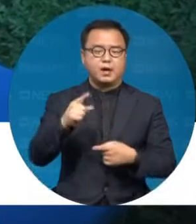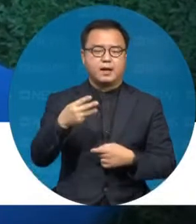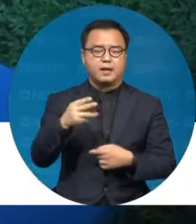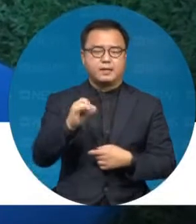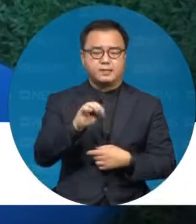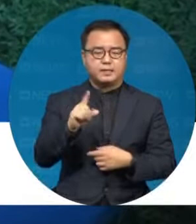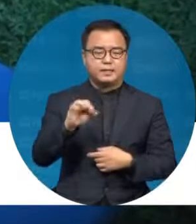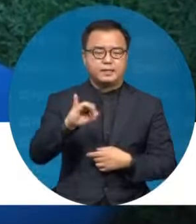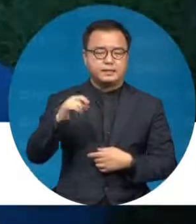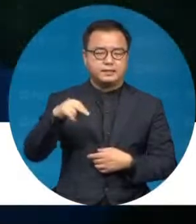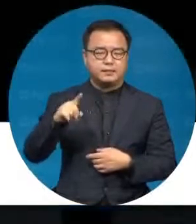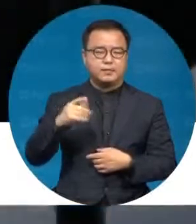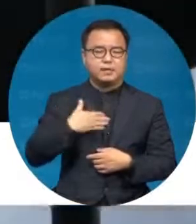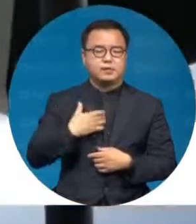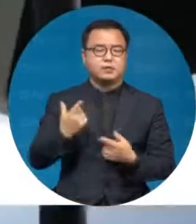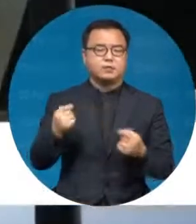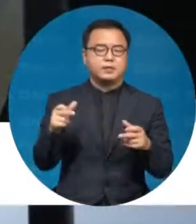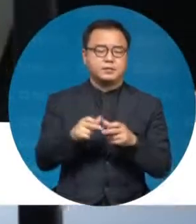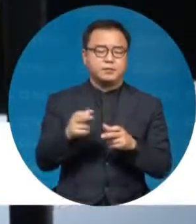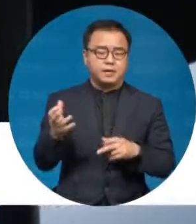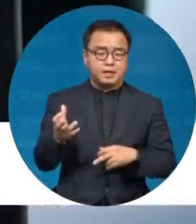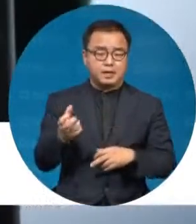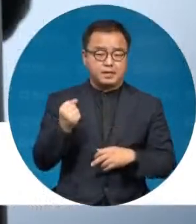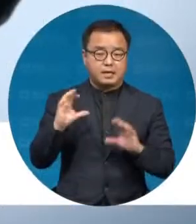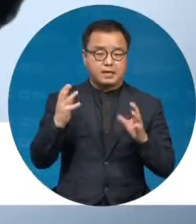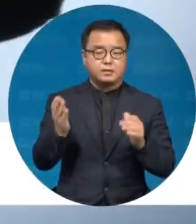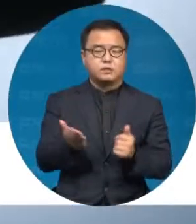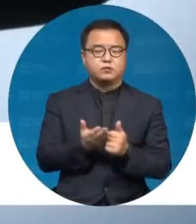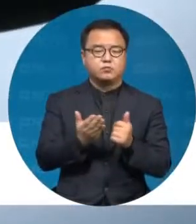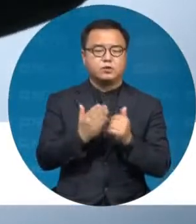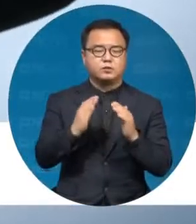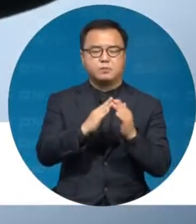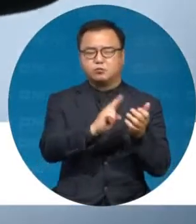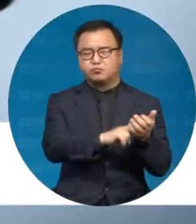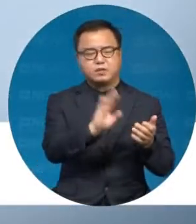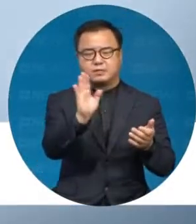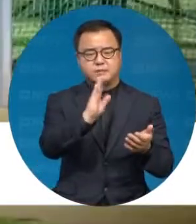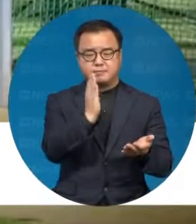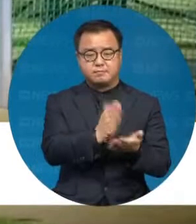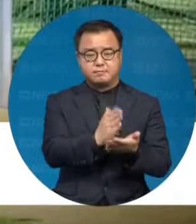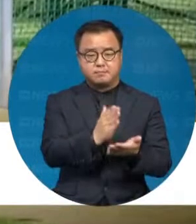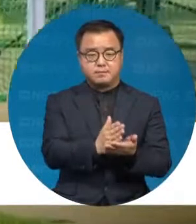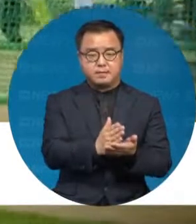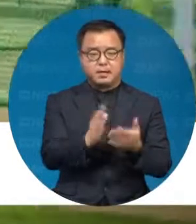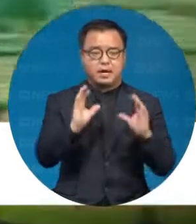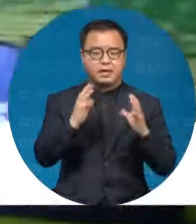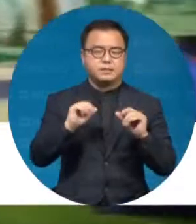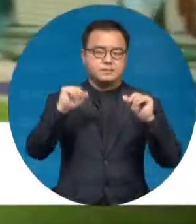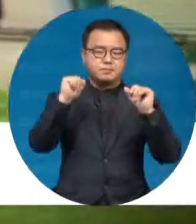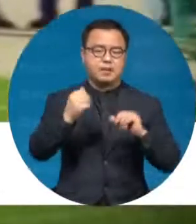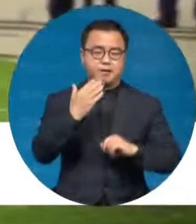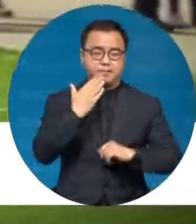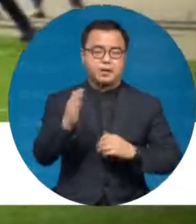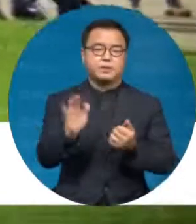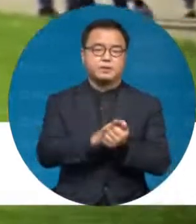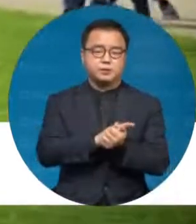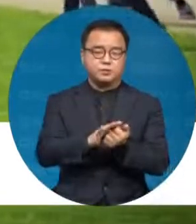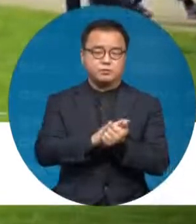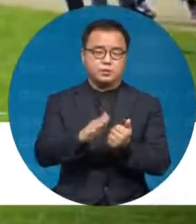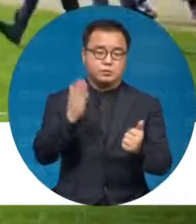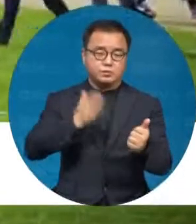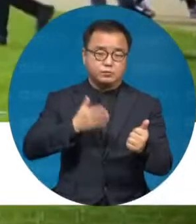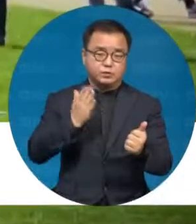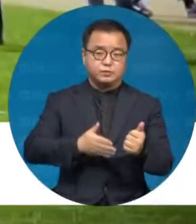good, no? Sapo, ama, erun, kabia, pedia, me, anapiria, san, que